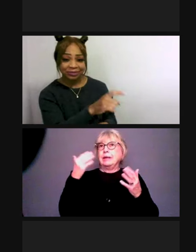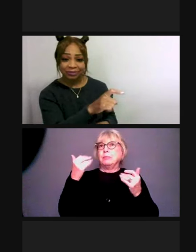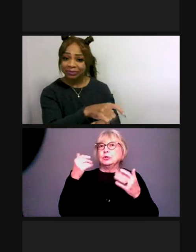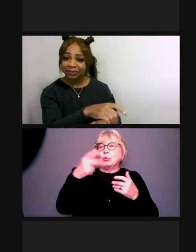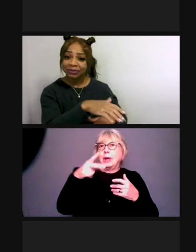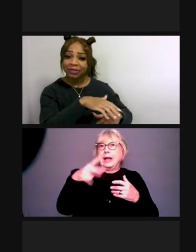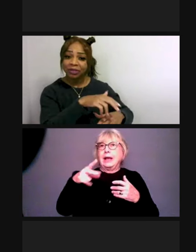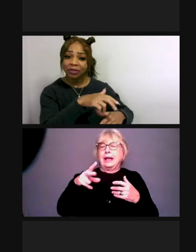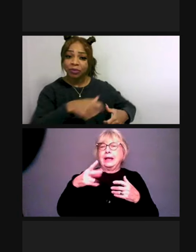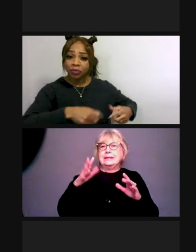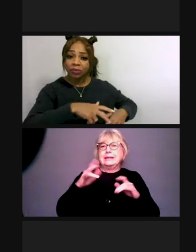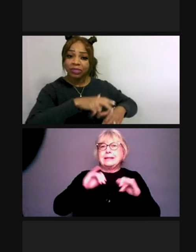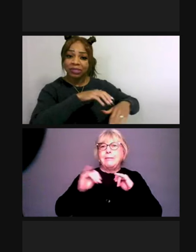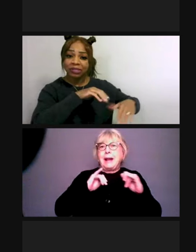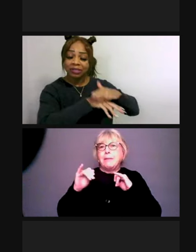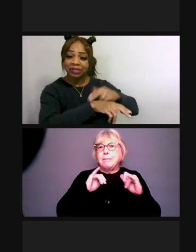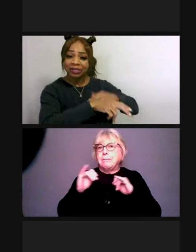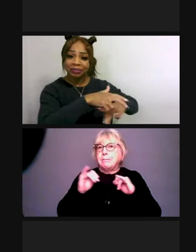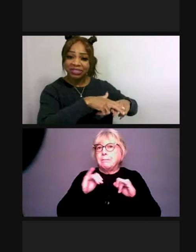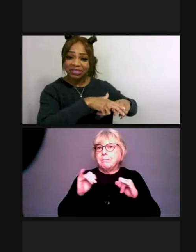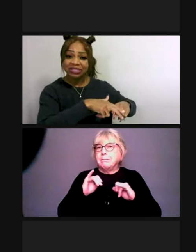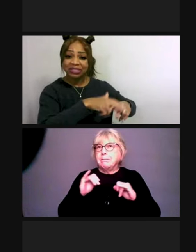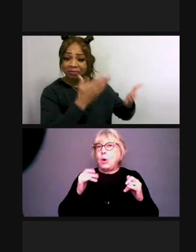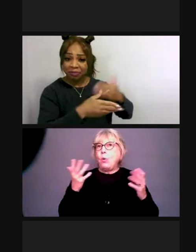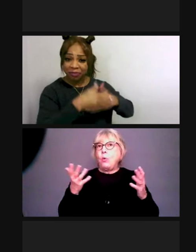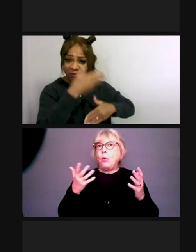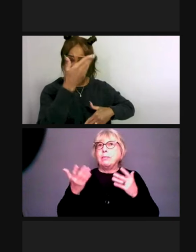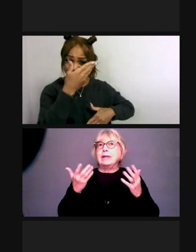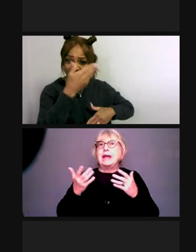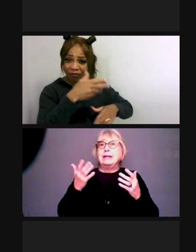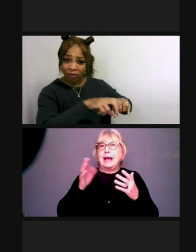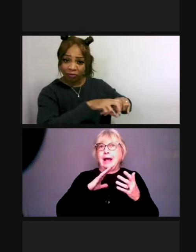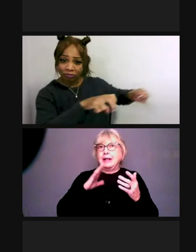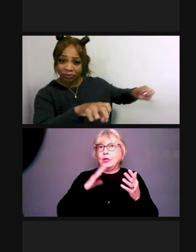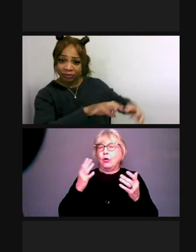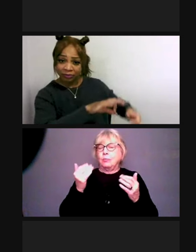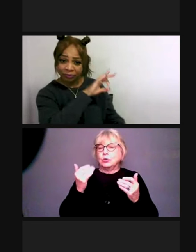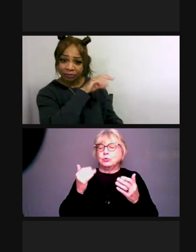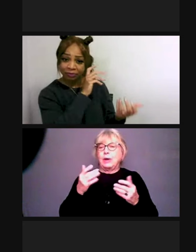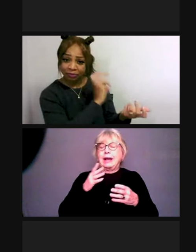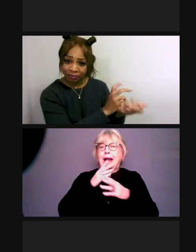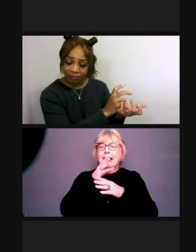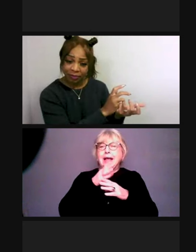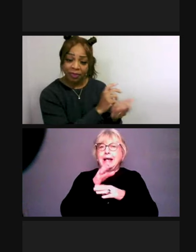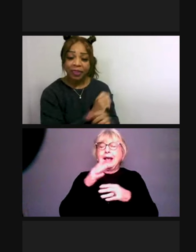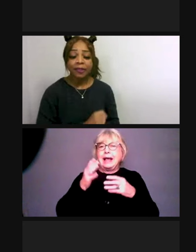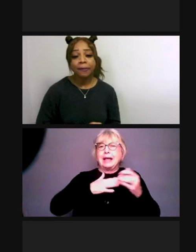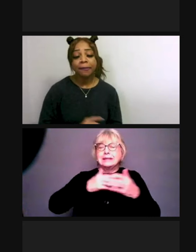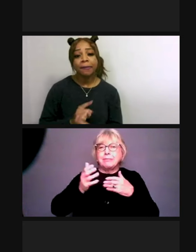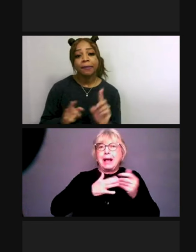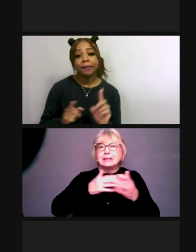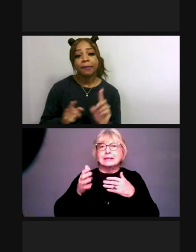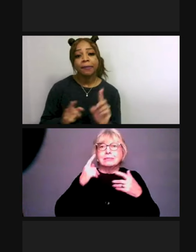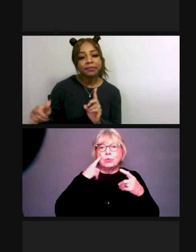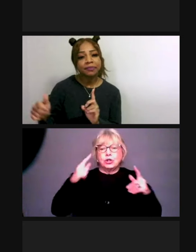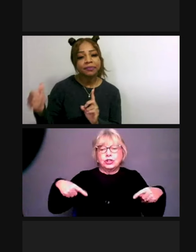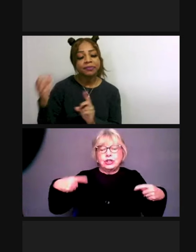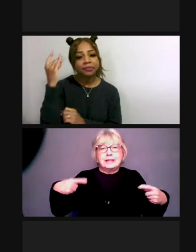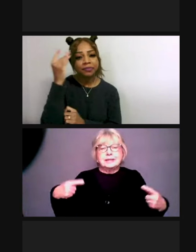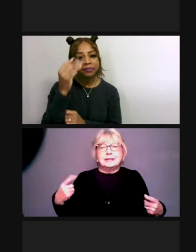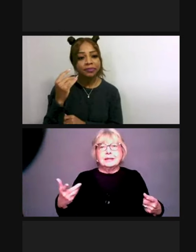quelqu'un qui a également besoin d'un espace accessible pour les fauteuils roulants et il faut également